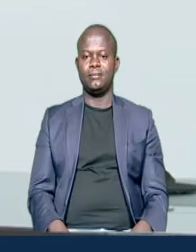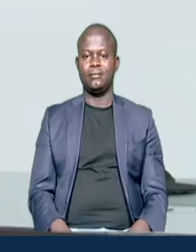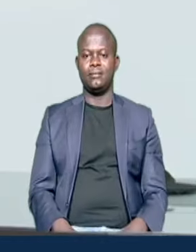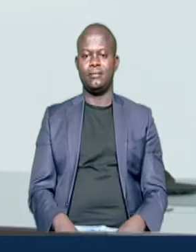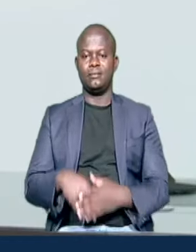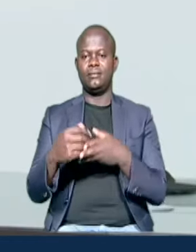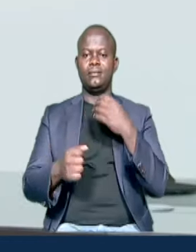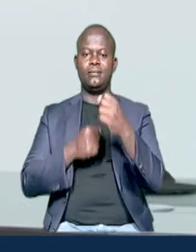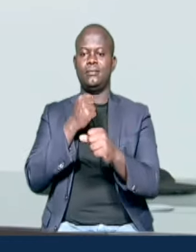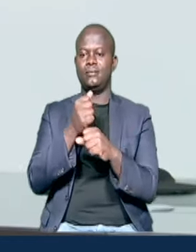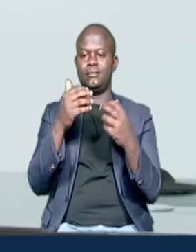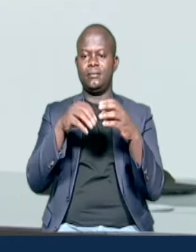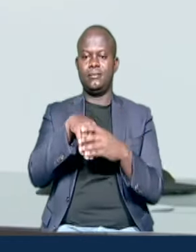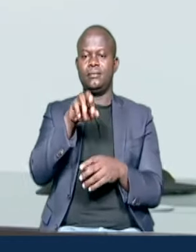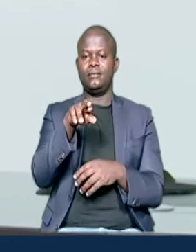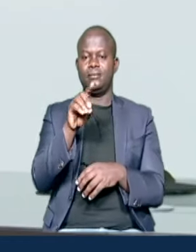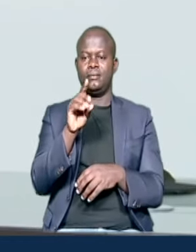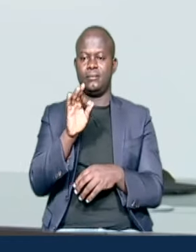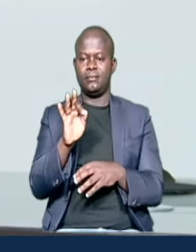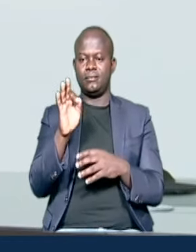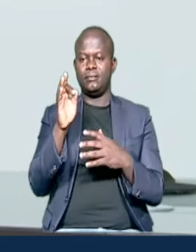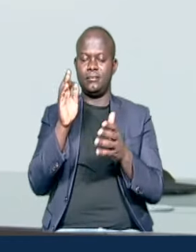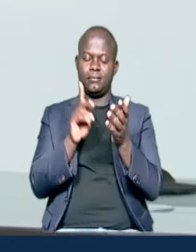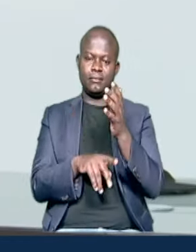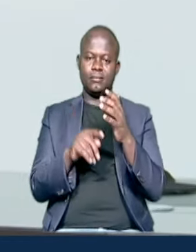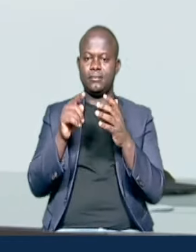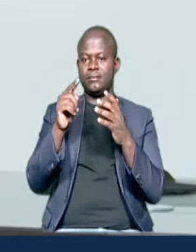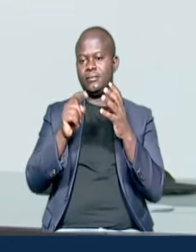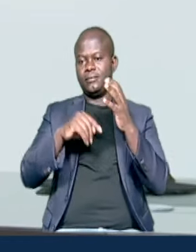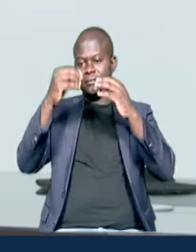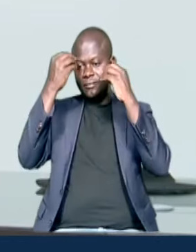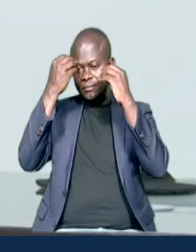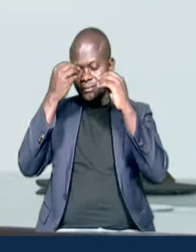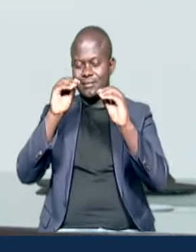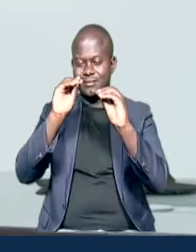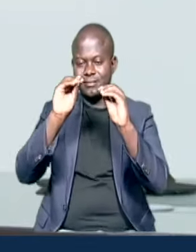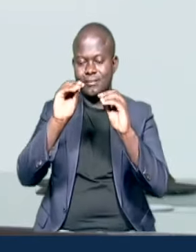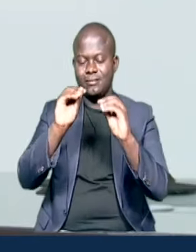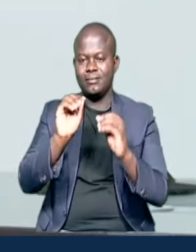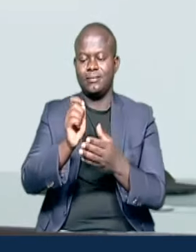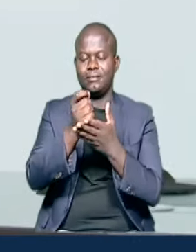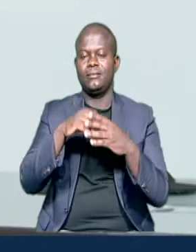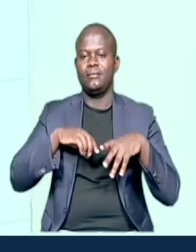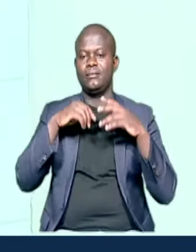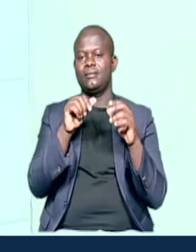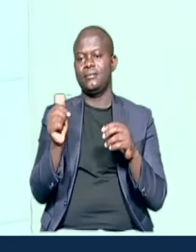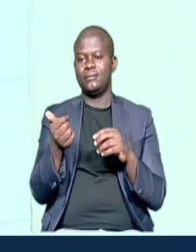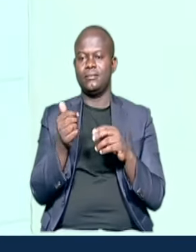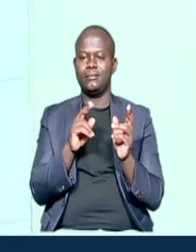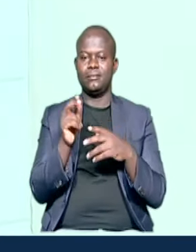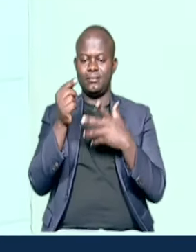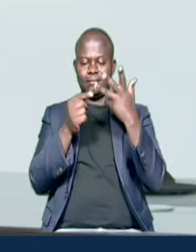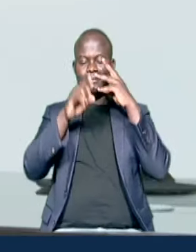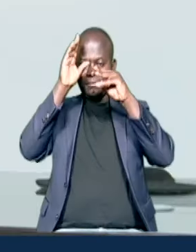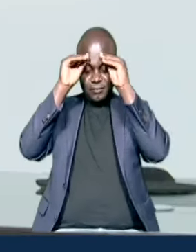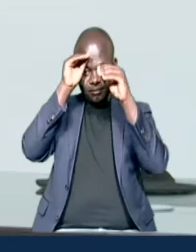mu myaka umaze muri RDF nirihe somo byakwigishije byana gufasha no mubundi buzima amasomo ni